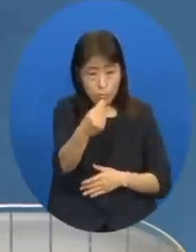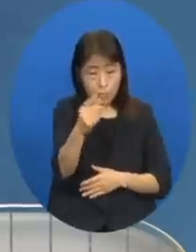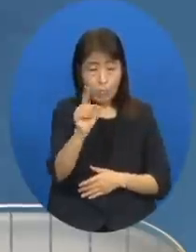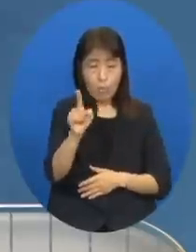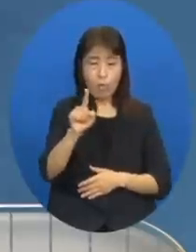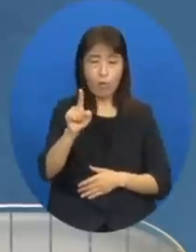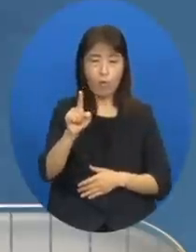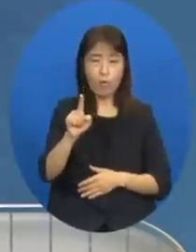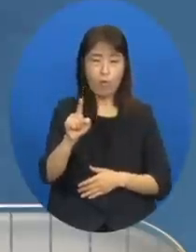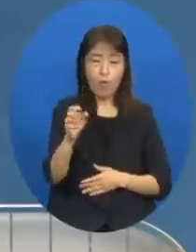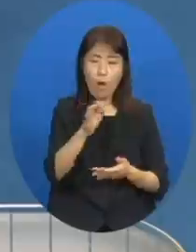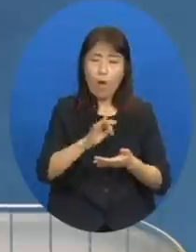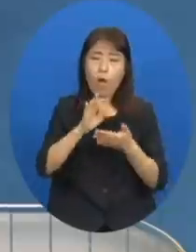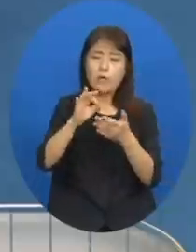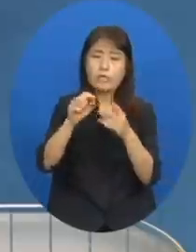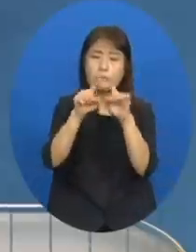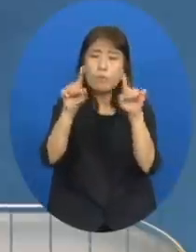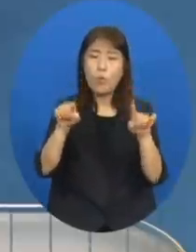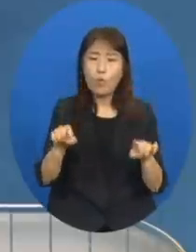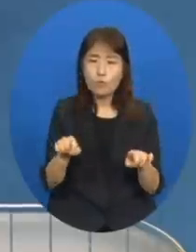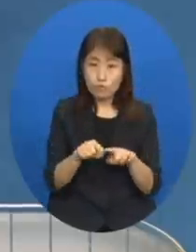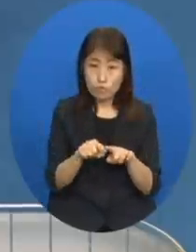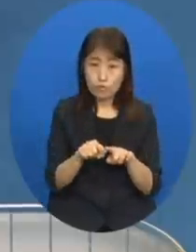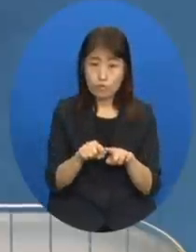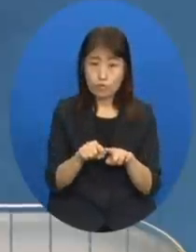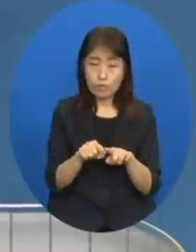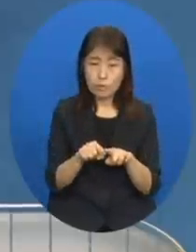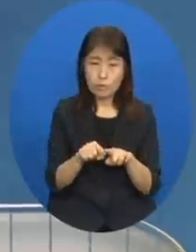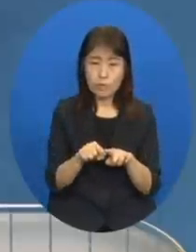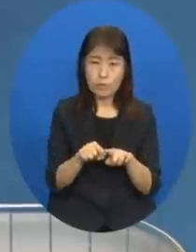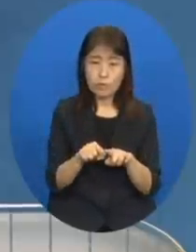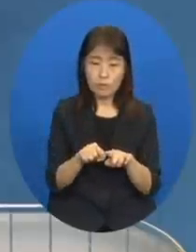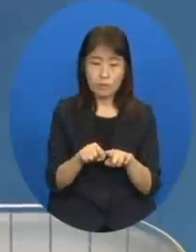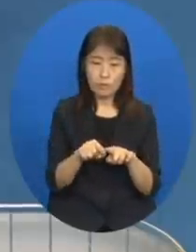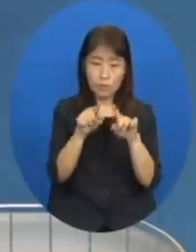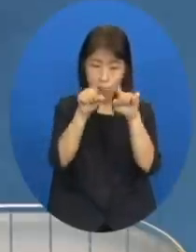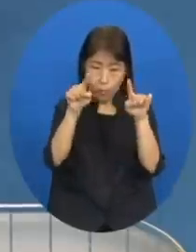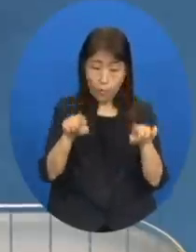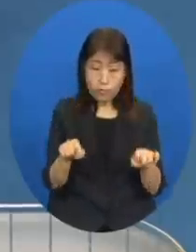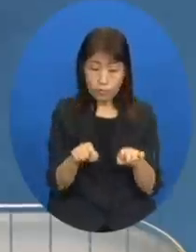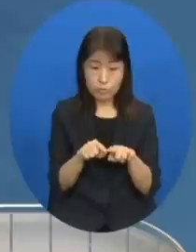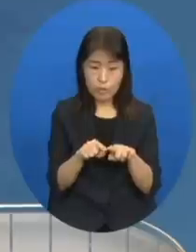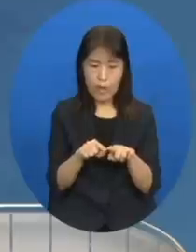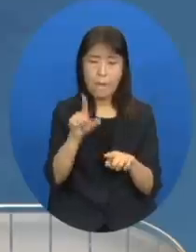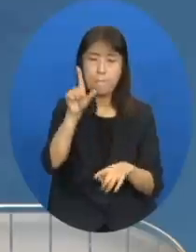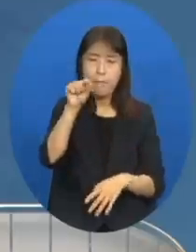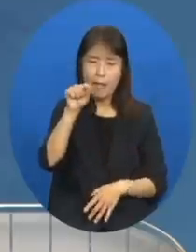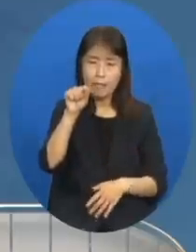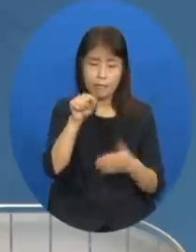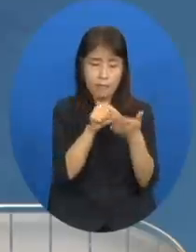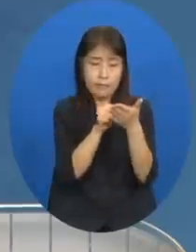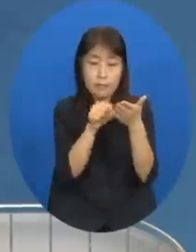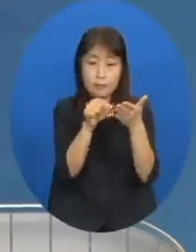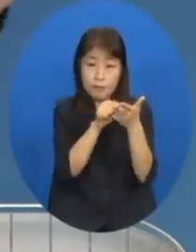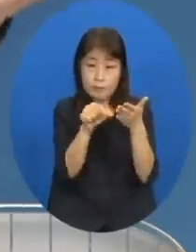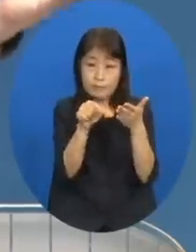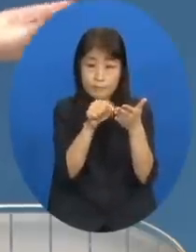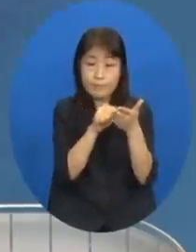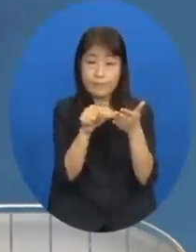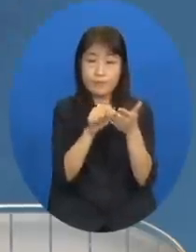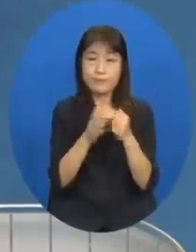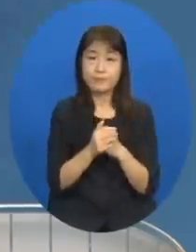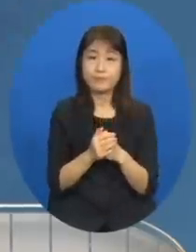보셨어요 헌금 액수가 1만원이라고 이렇게 쓰여져 있는 헌금 봉투였습니다 옆에